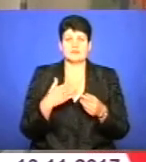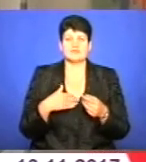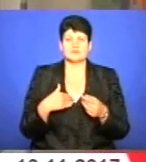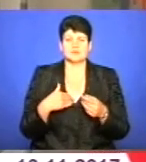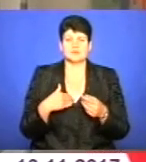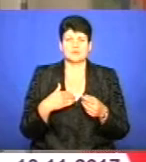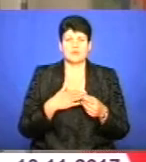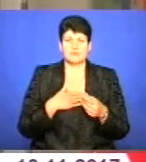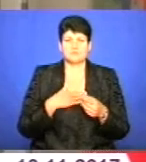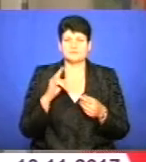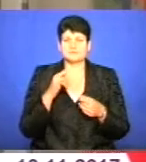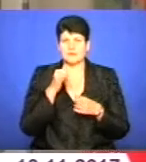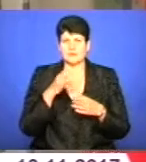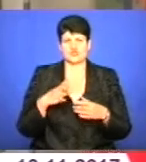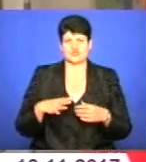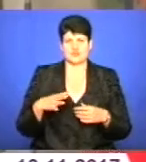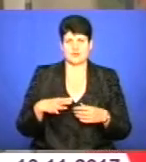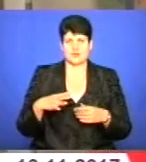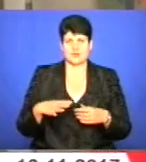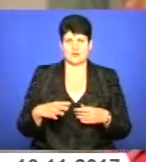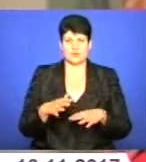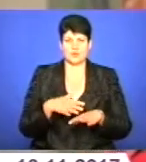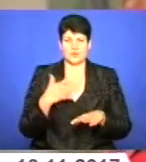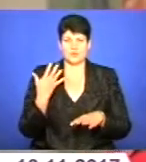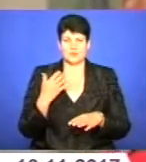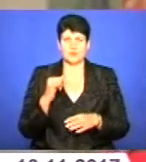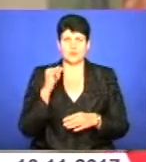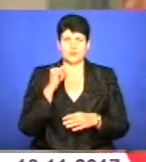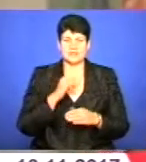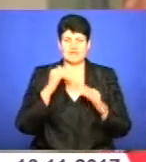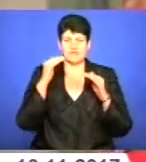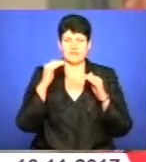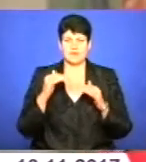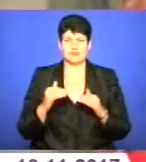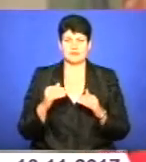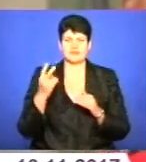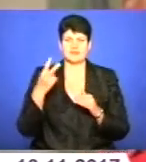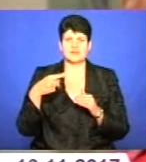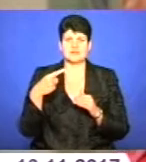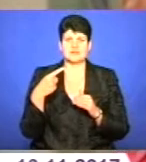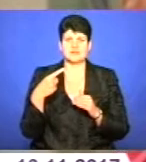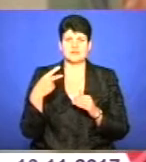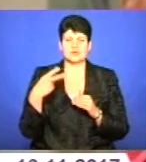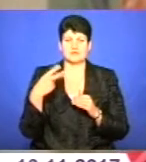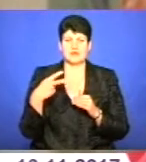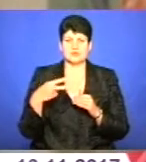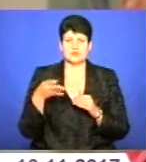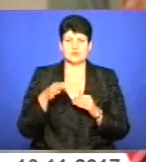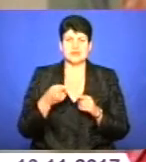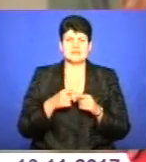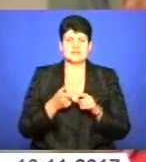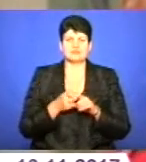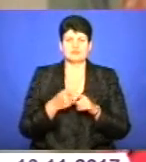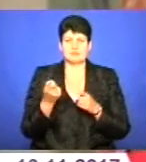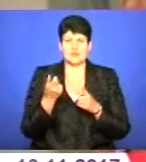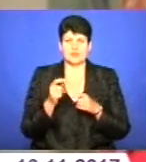не може чекати на це, не може чекати довго. В неї впали до 20 одиниць, а це дуже мала норма. Це треба